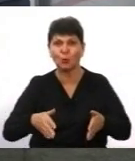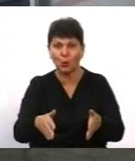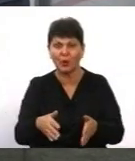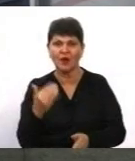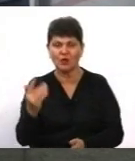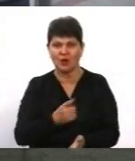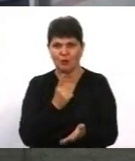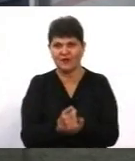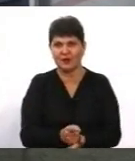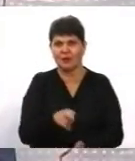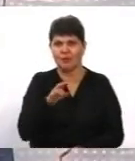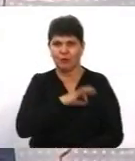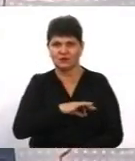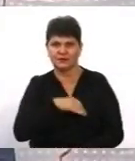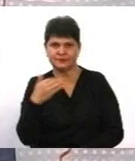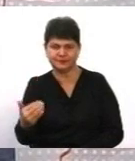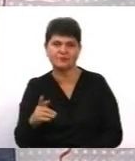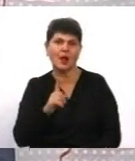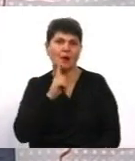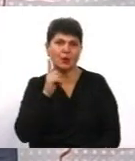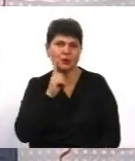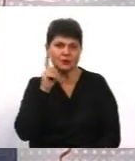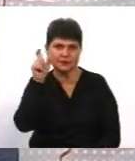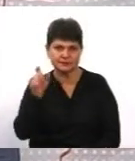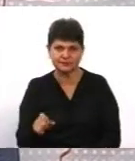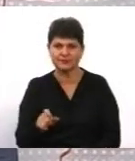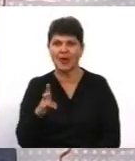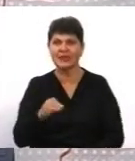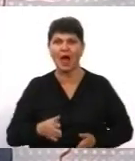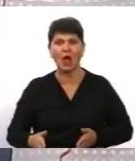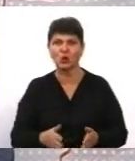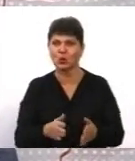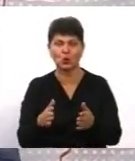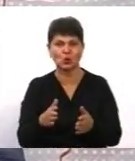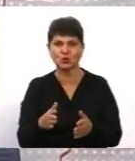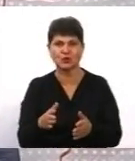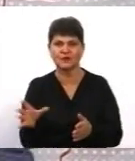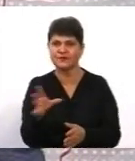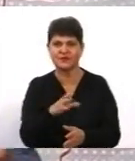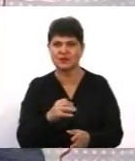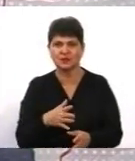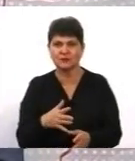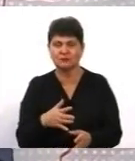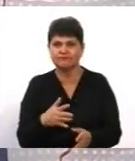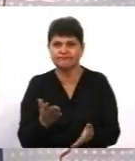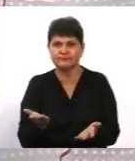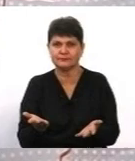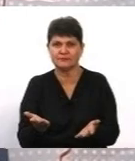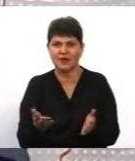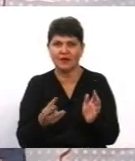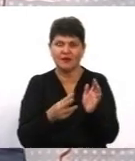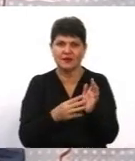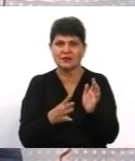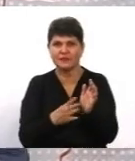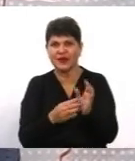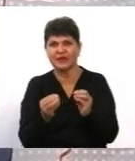по ним. Підлітки маю на увазі, бо, ну, на дорозі, думаю, всі погодяться, зарано бути, що там 8, 9, 10